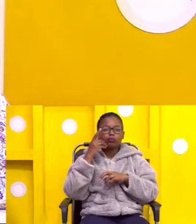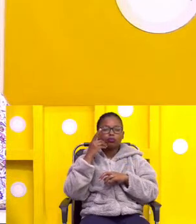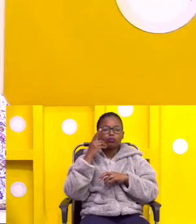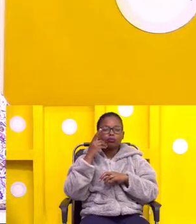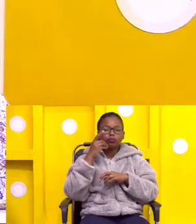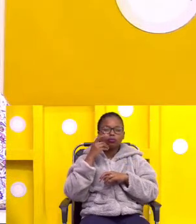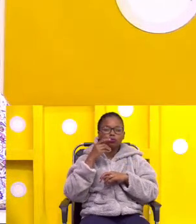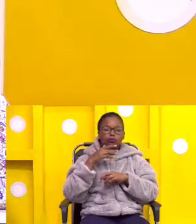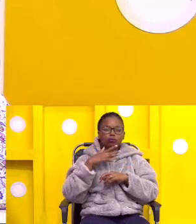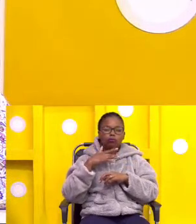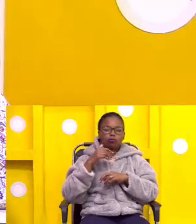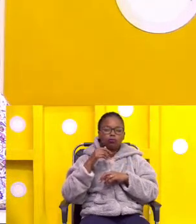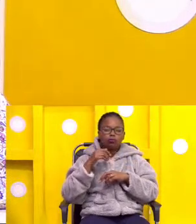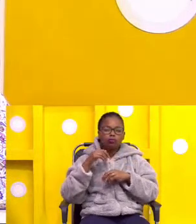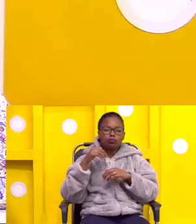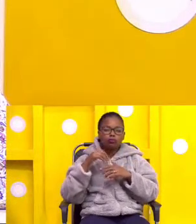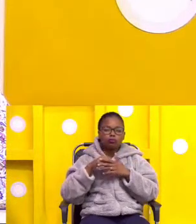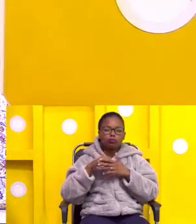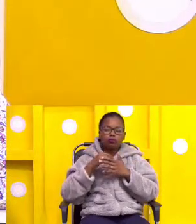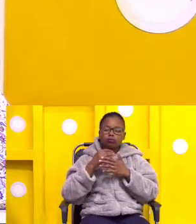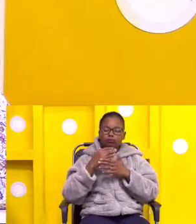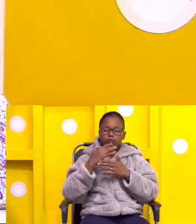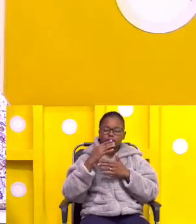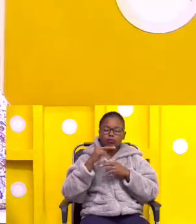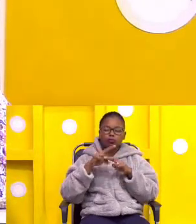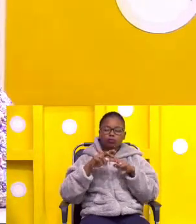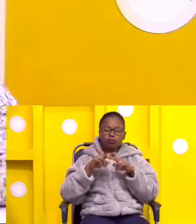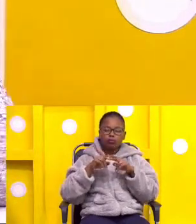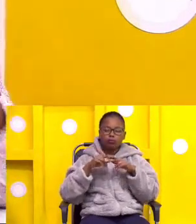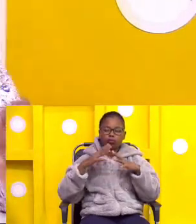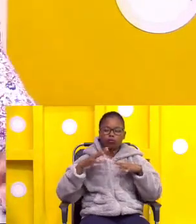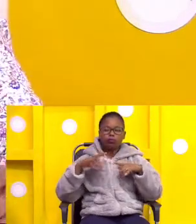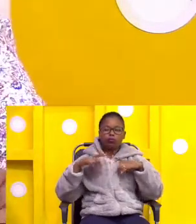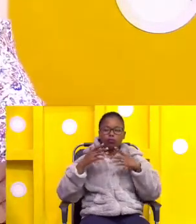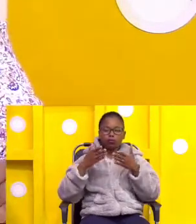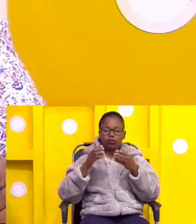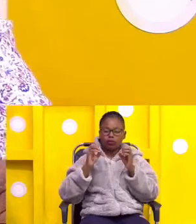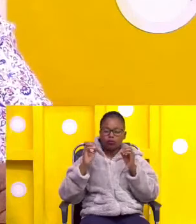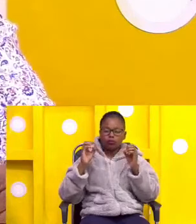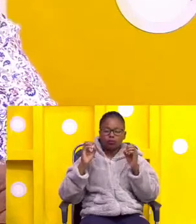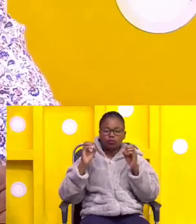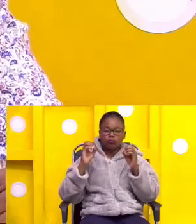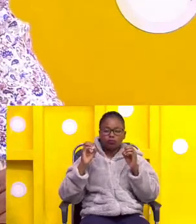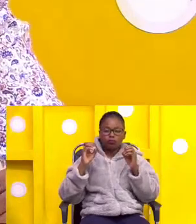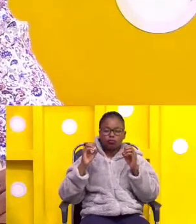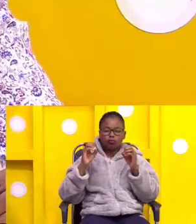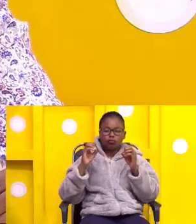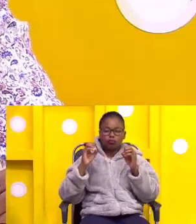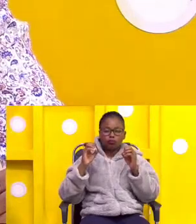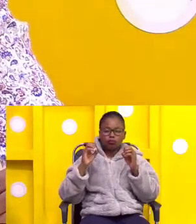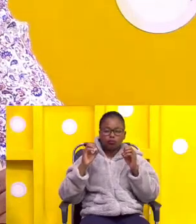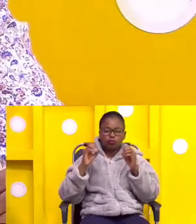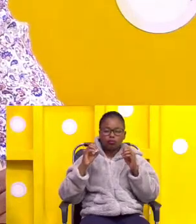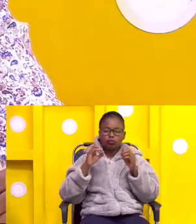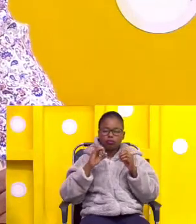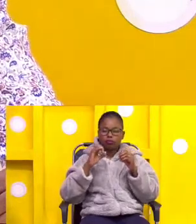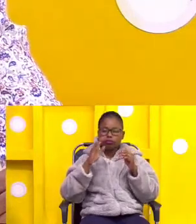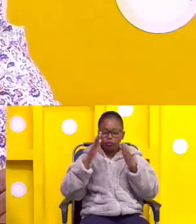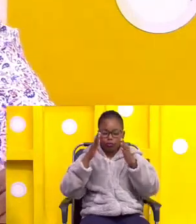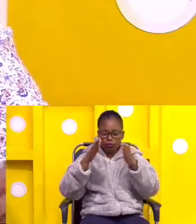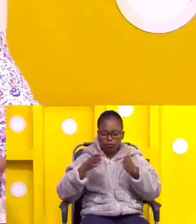Orongolero wa sube. Lotatura guwane ado. mudo yu wiho kete mudo.